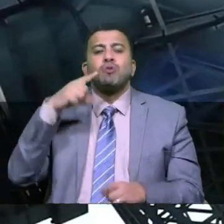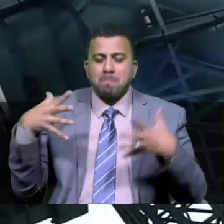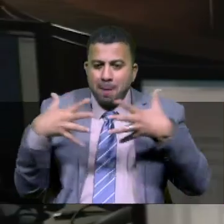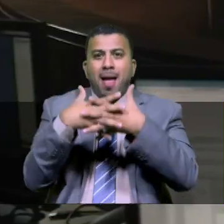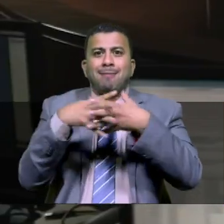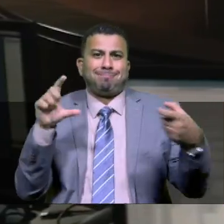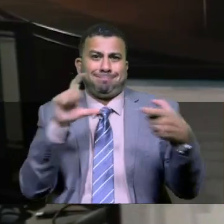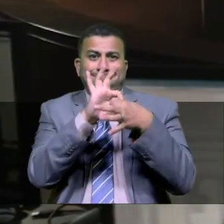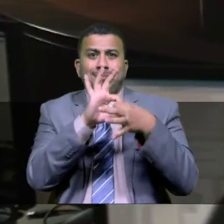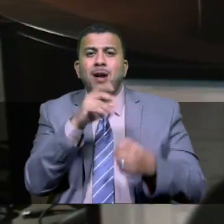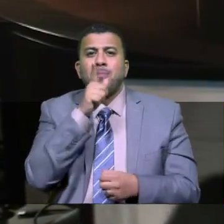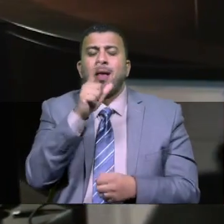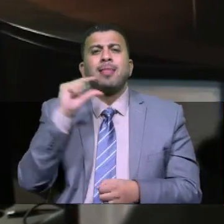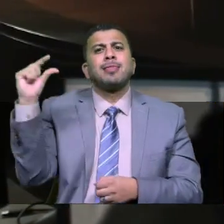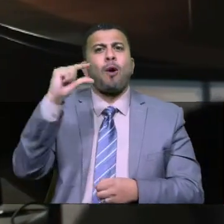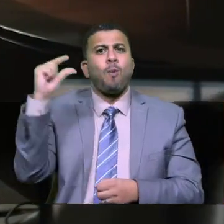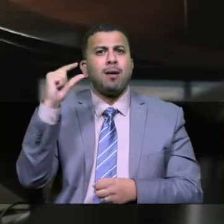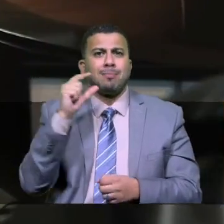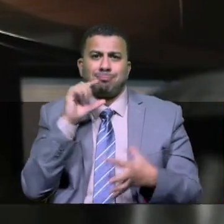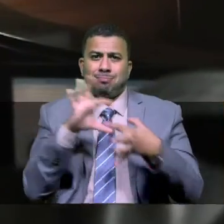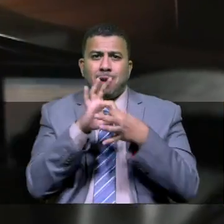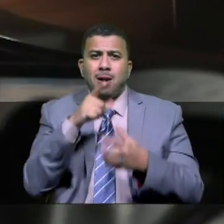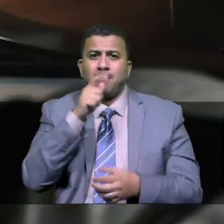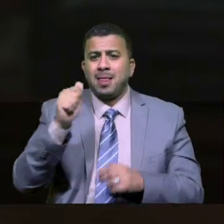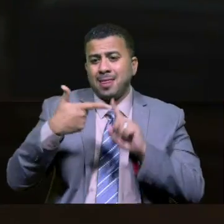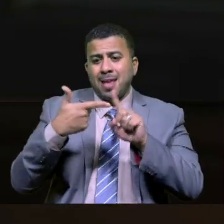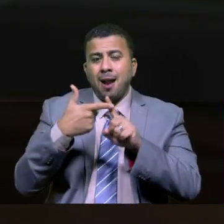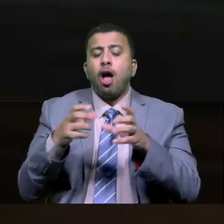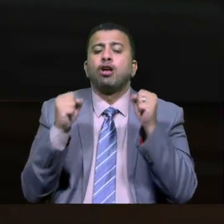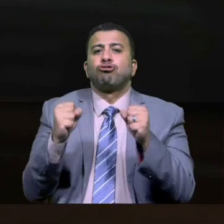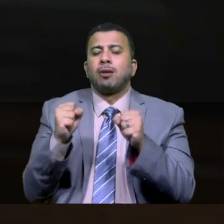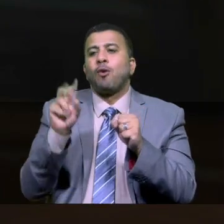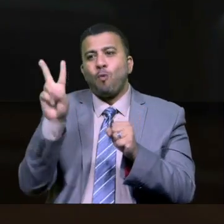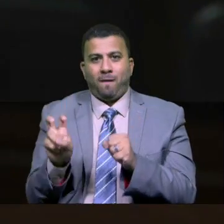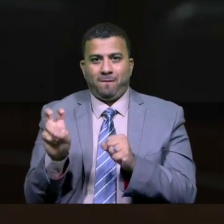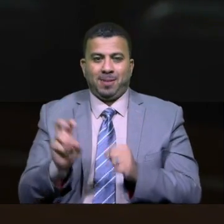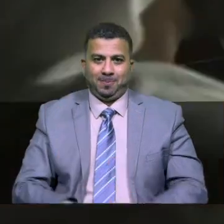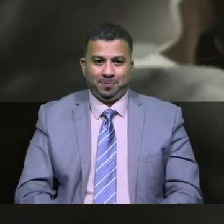إلى محطة الفضاء الدولية، وسيكون رائد الفضاء الثاني احتياطيا له.